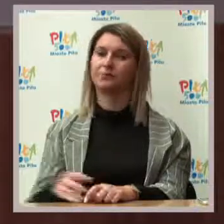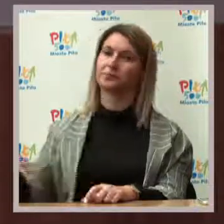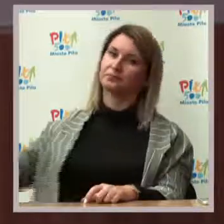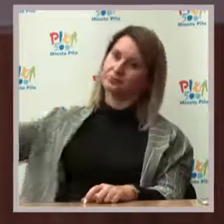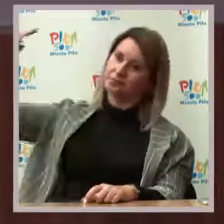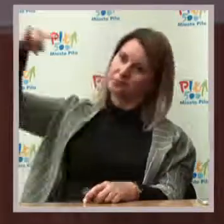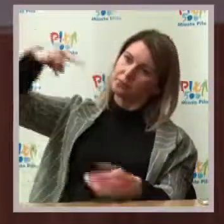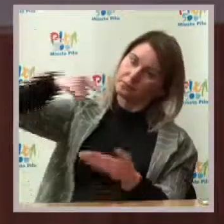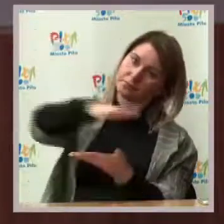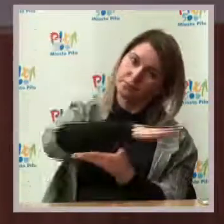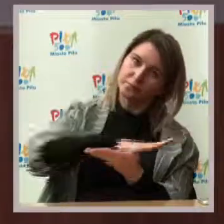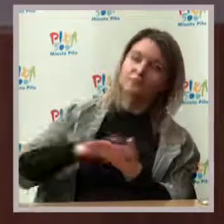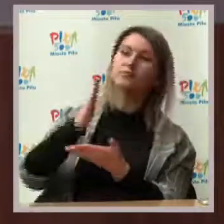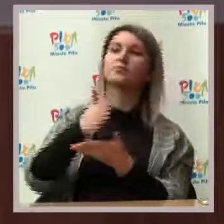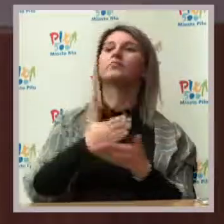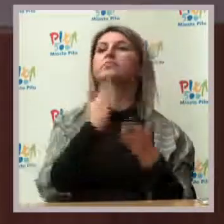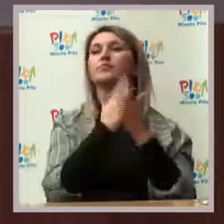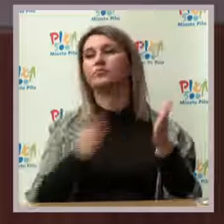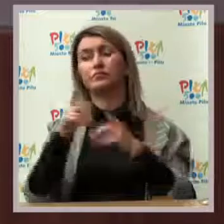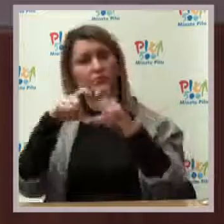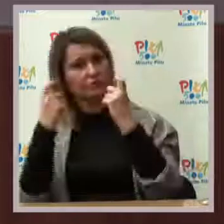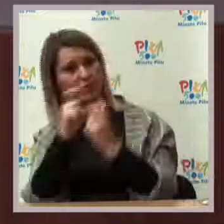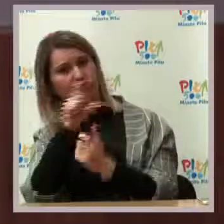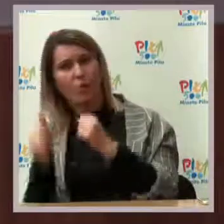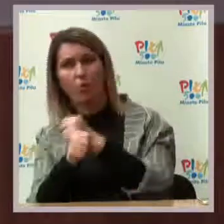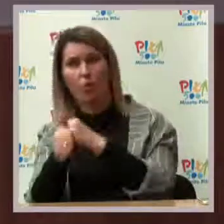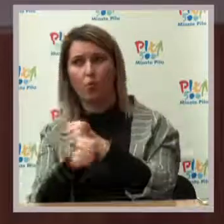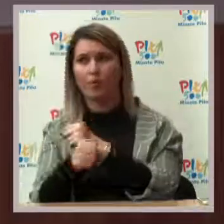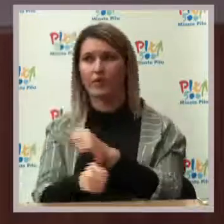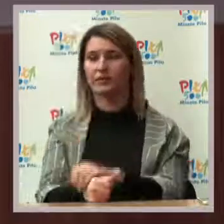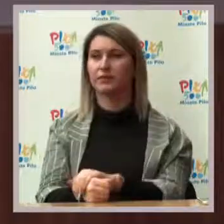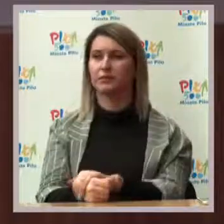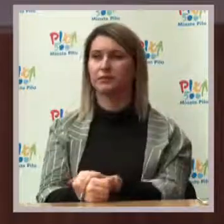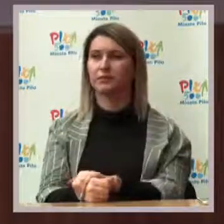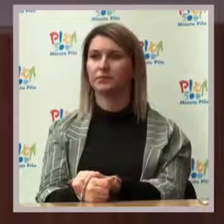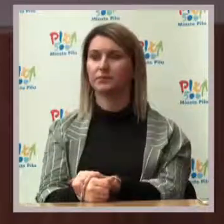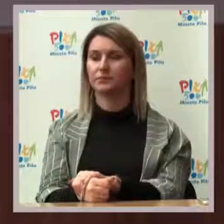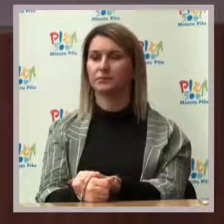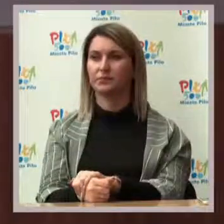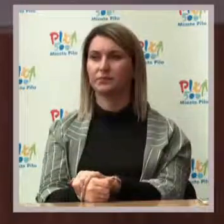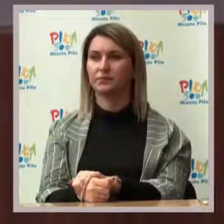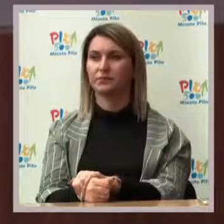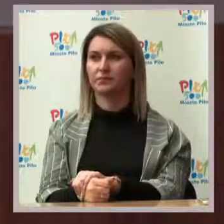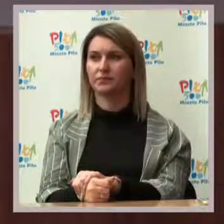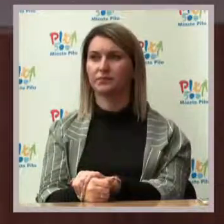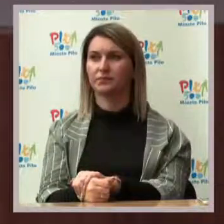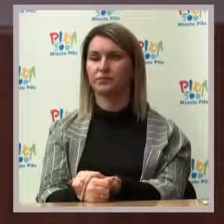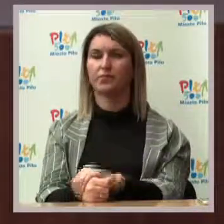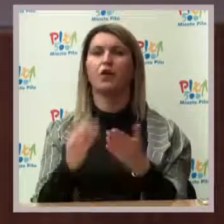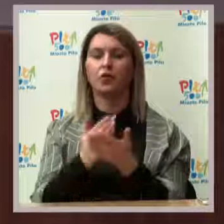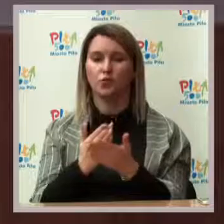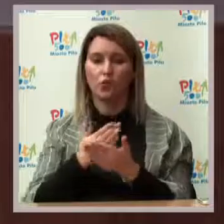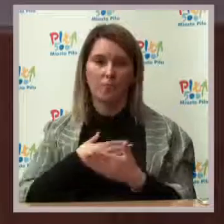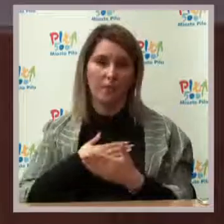Lotnisko ma przygotowywaną cały czas dokumentację. Jesteśmy w tej chwili już na etapie przygotowywania